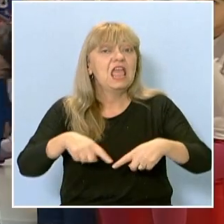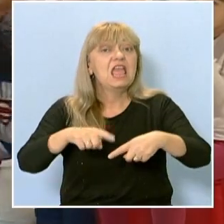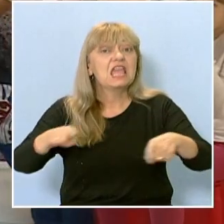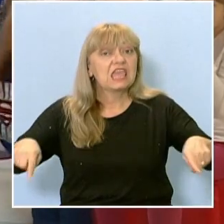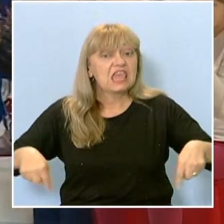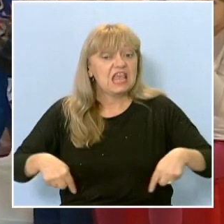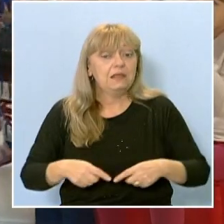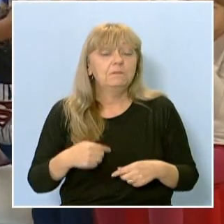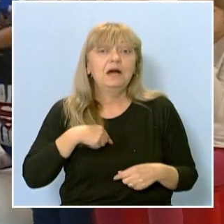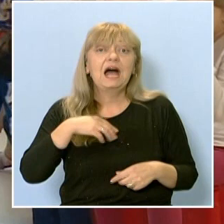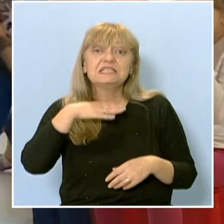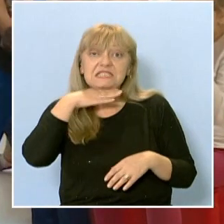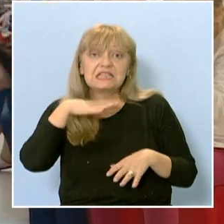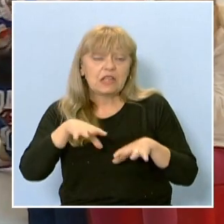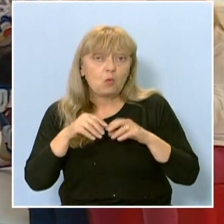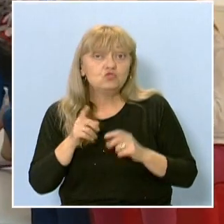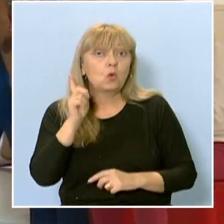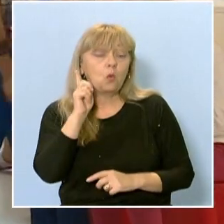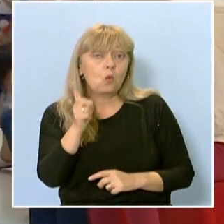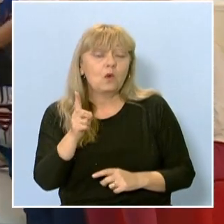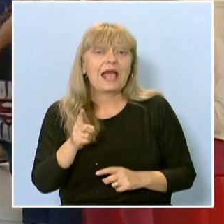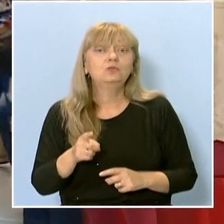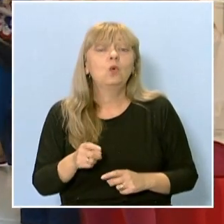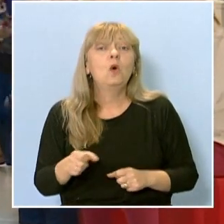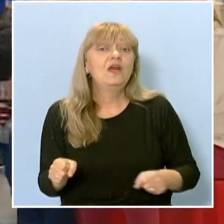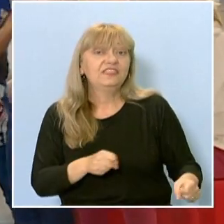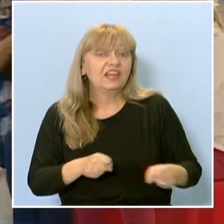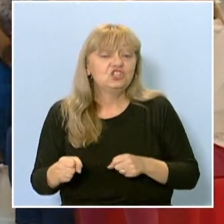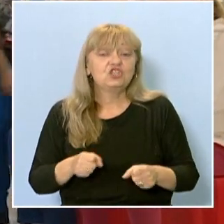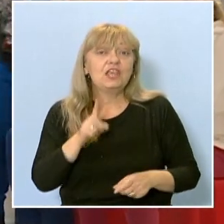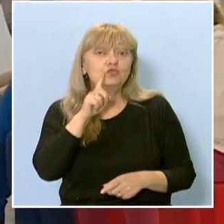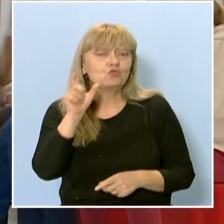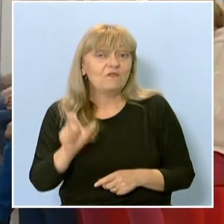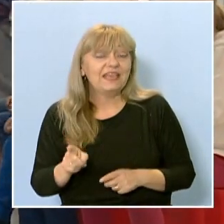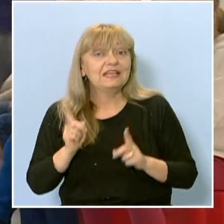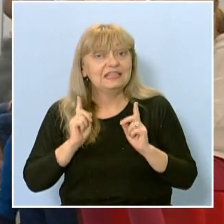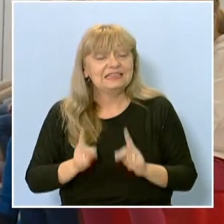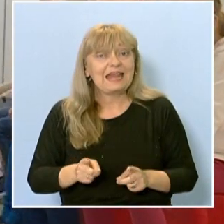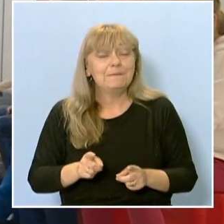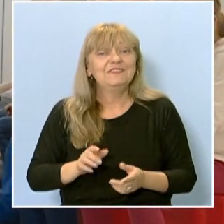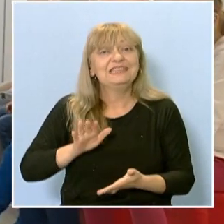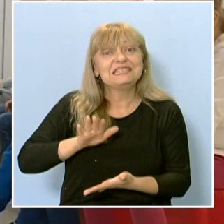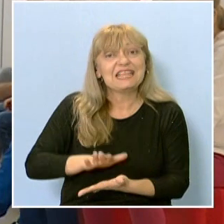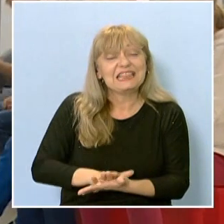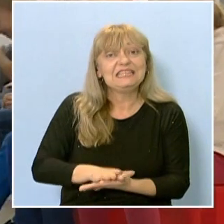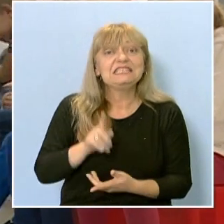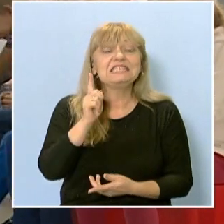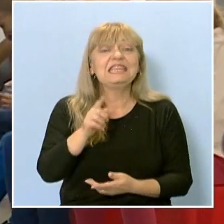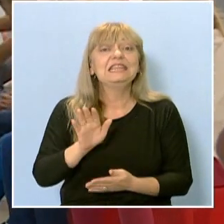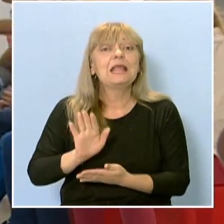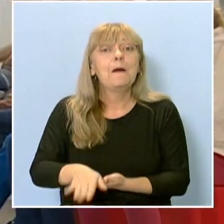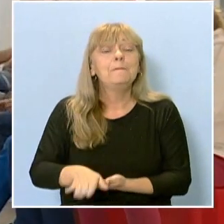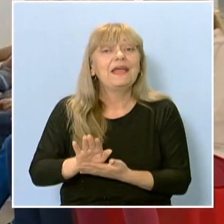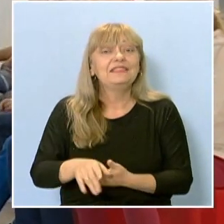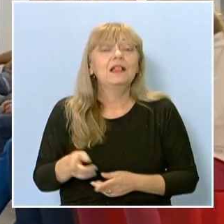кирими. Научих, че когато плете човек, трябва да се натисне един педал